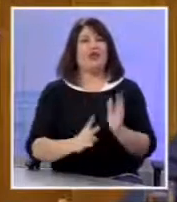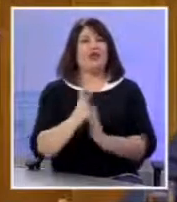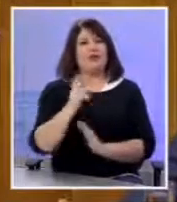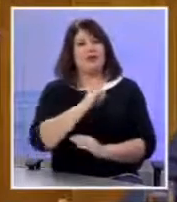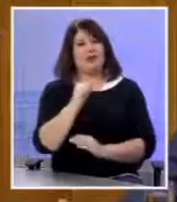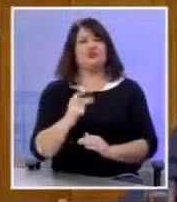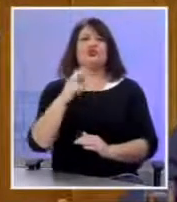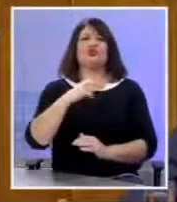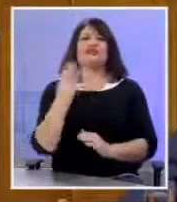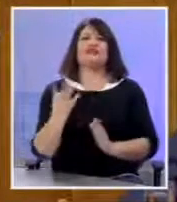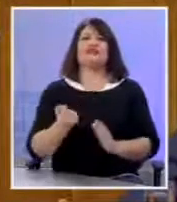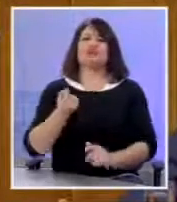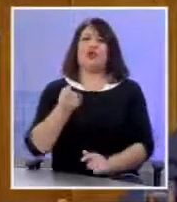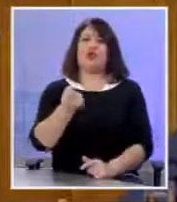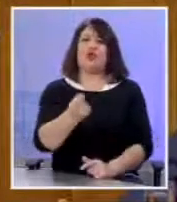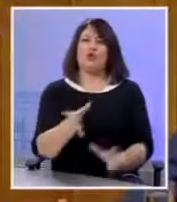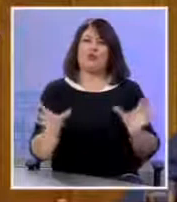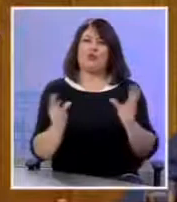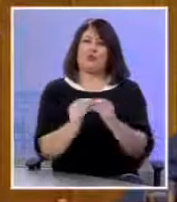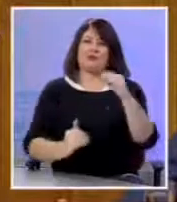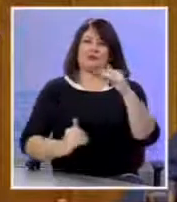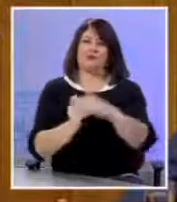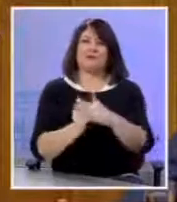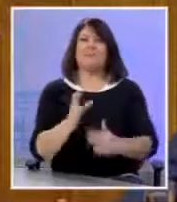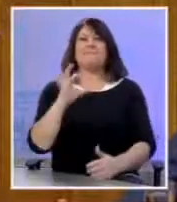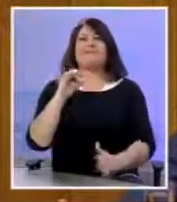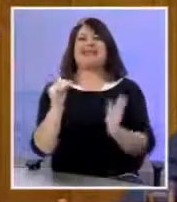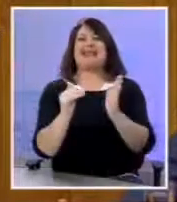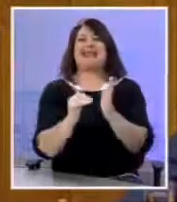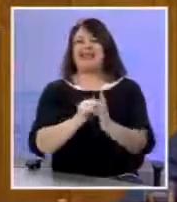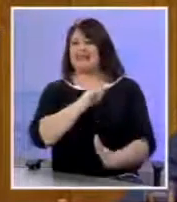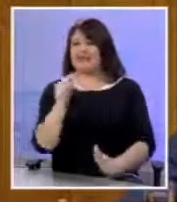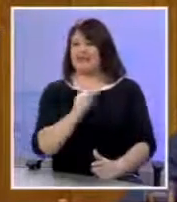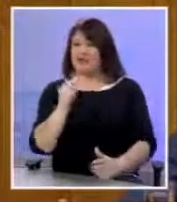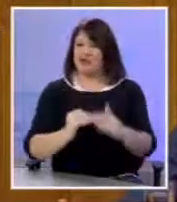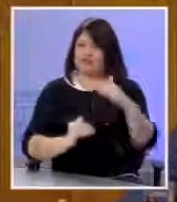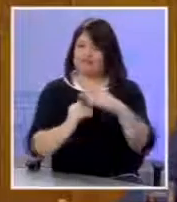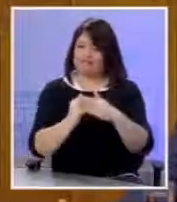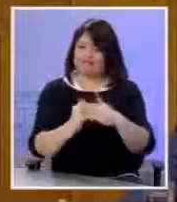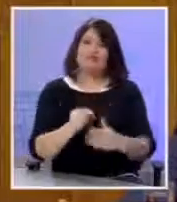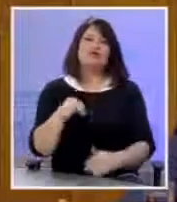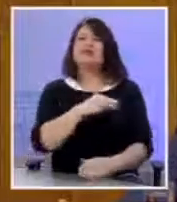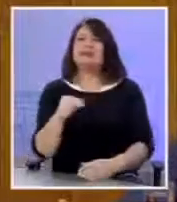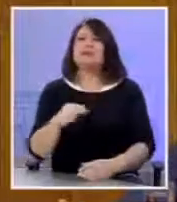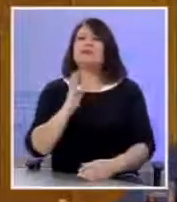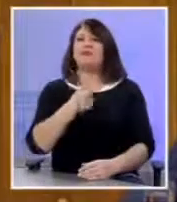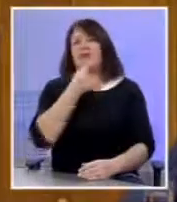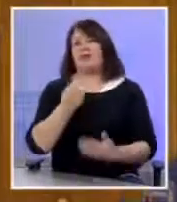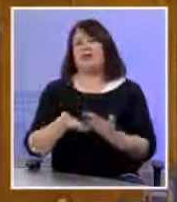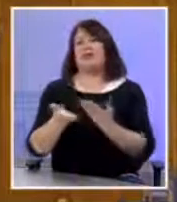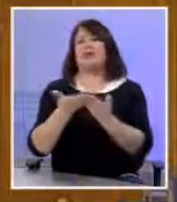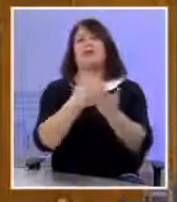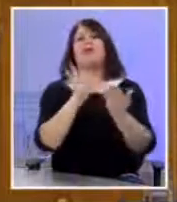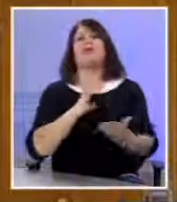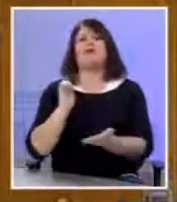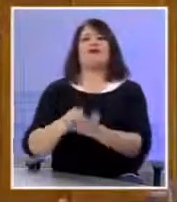24 δόσεις, αρκεί το σύνολο αυτό να μην υπερβαίνει τις 50.000 ευρώ, κάτι που σημαίνει ότι θα διευκολυθούν πολλοί οι